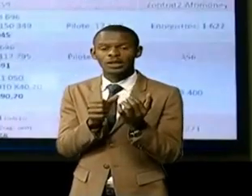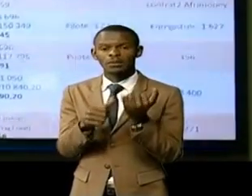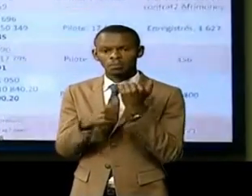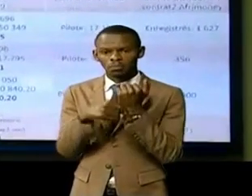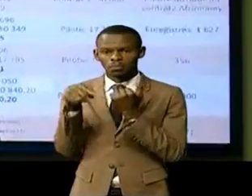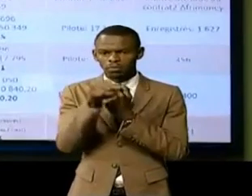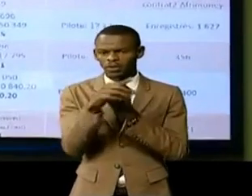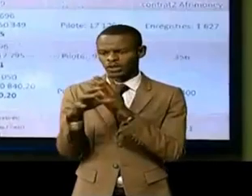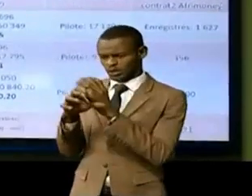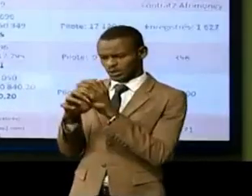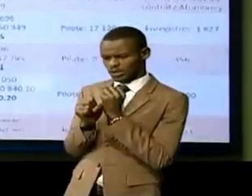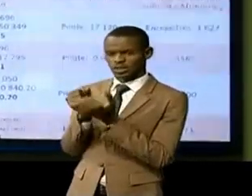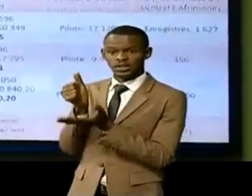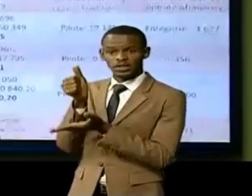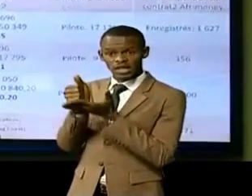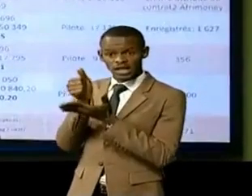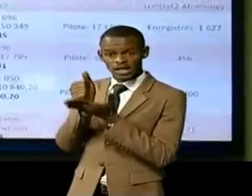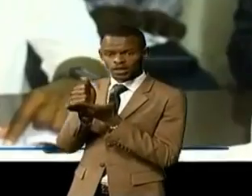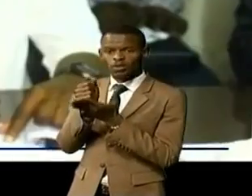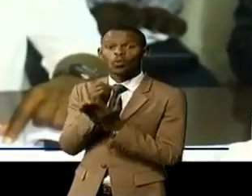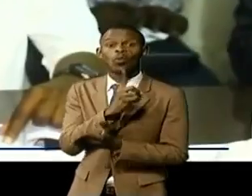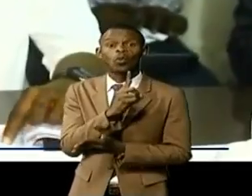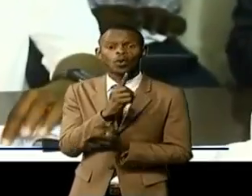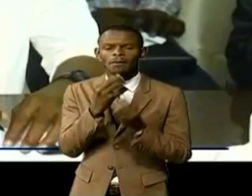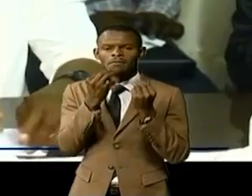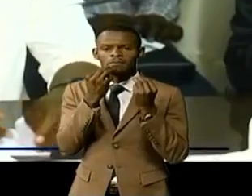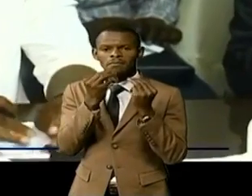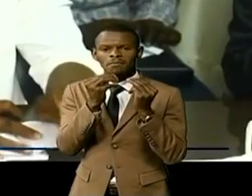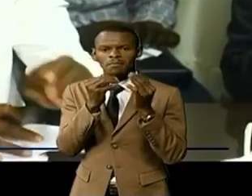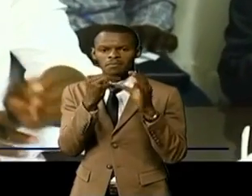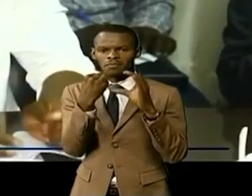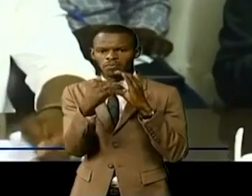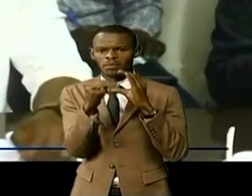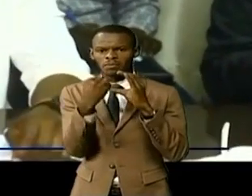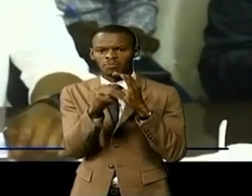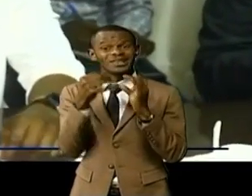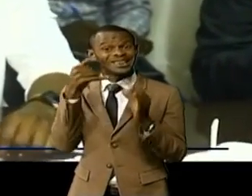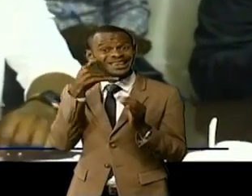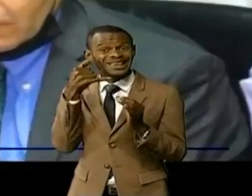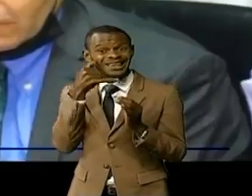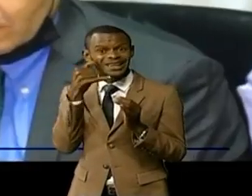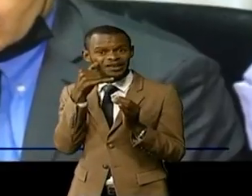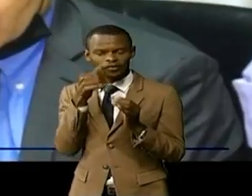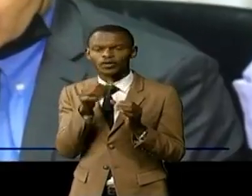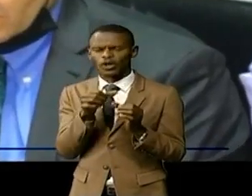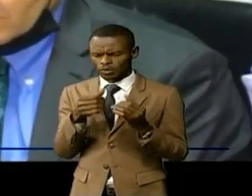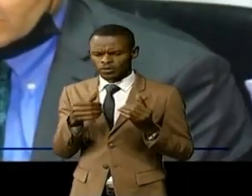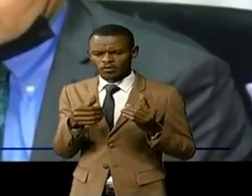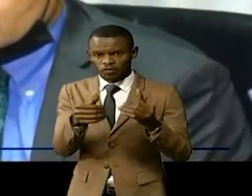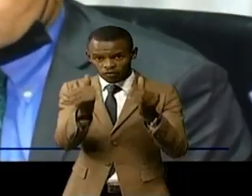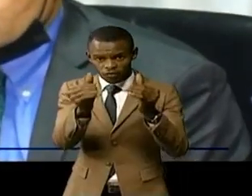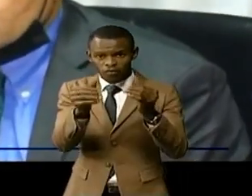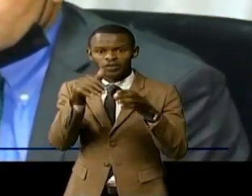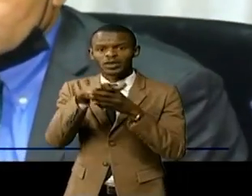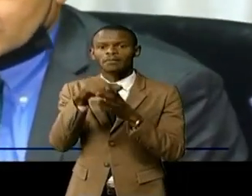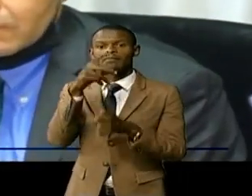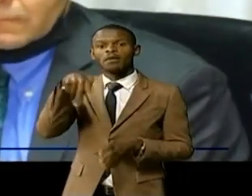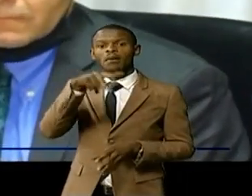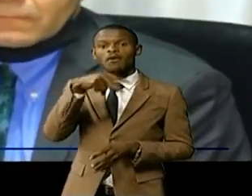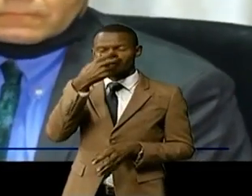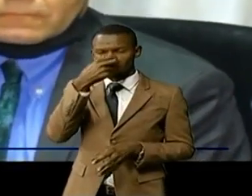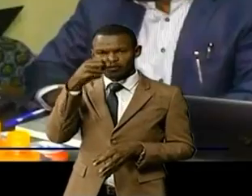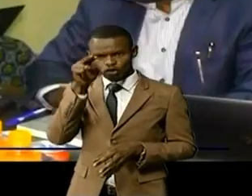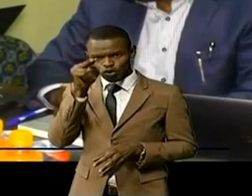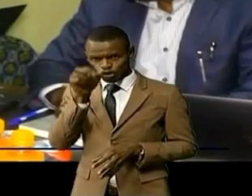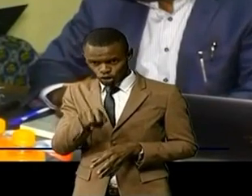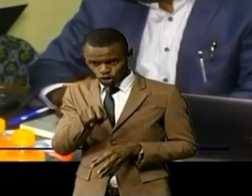aide à travers leur téléphone. D'autres opérations similaires se font dans les provinces du Nord au Sud Kivu et